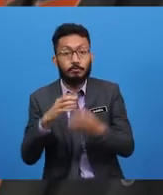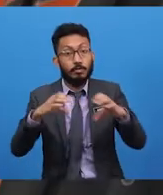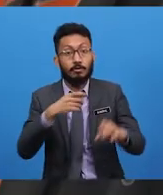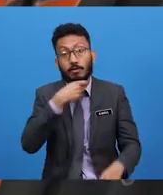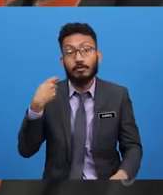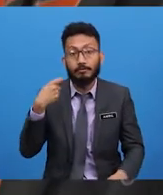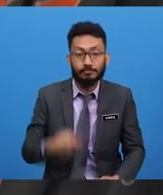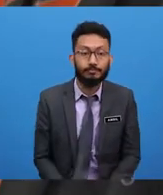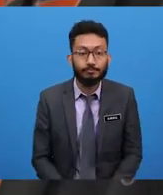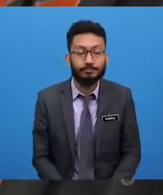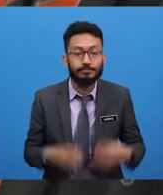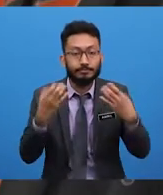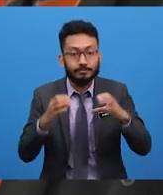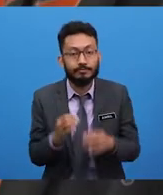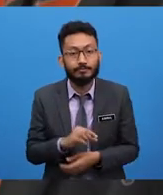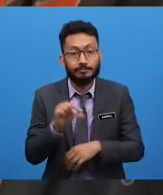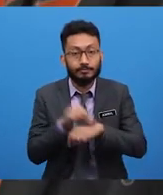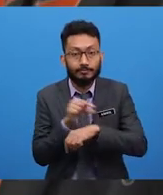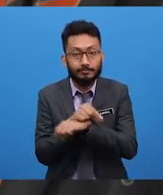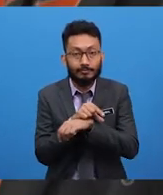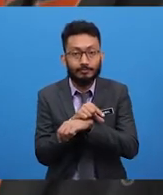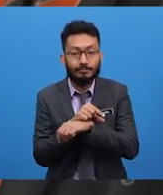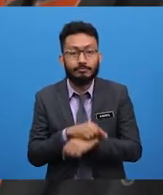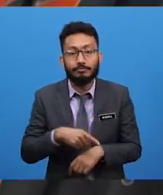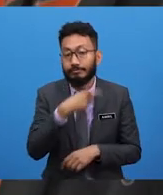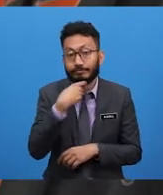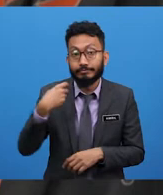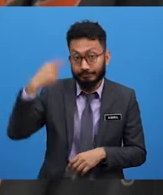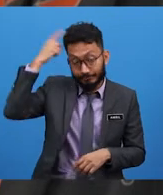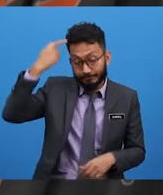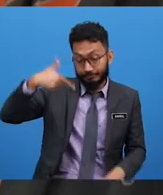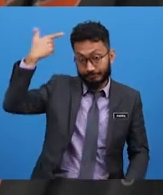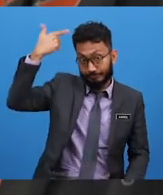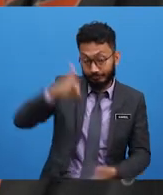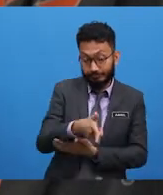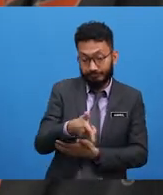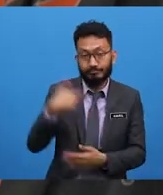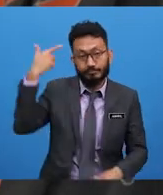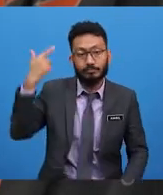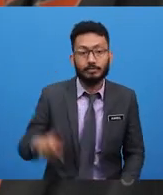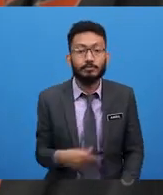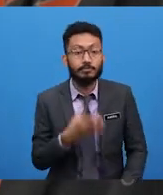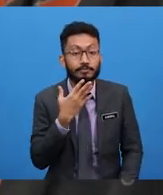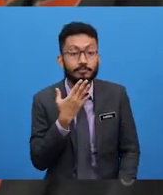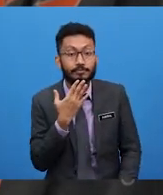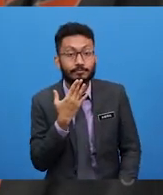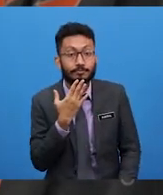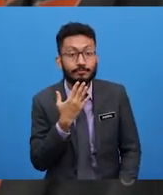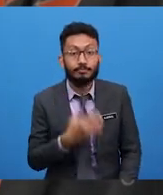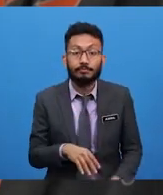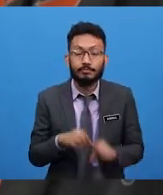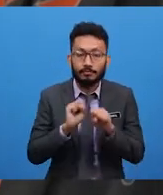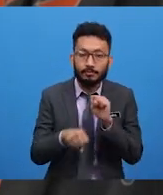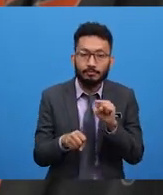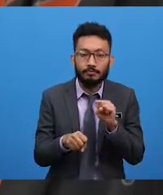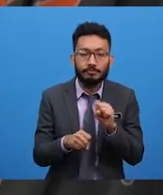Cikgu akan menggunakan hairdryer untuk mengeringkan warna supaya langkah-langkah cetakan yang seterusnya